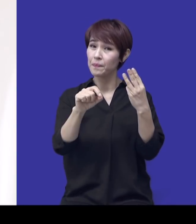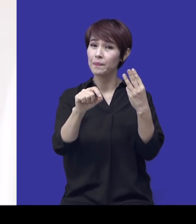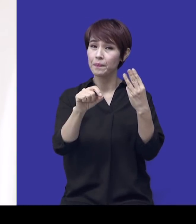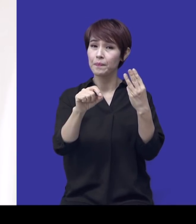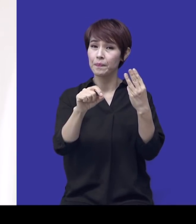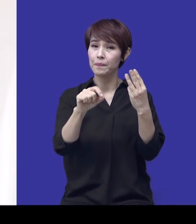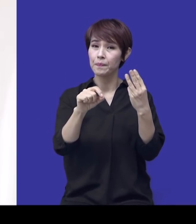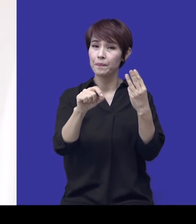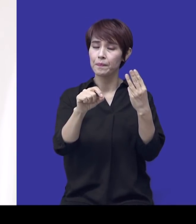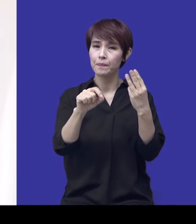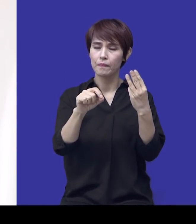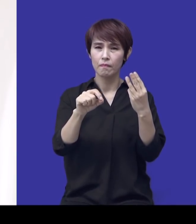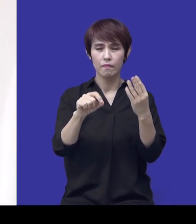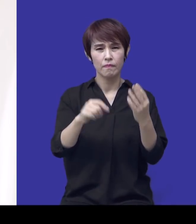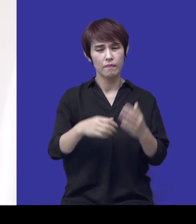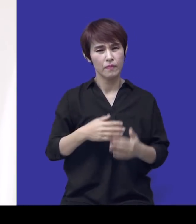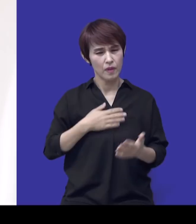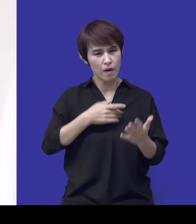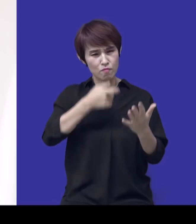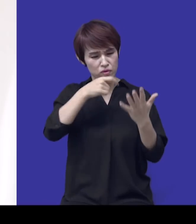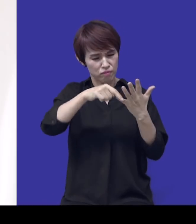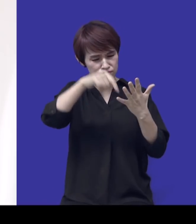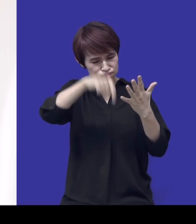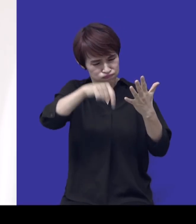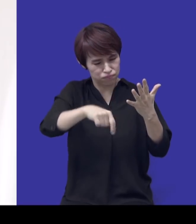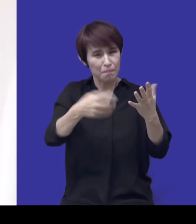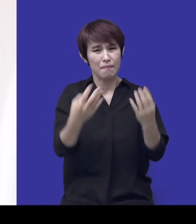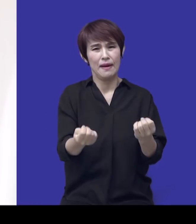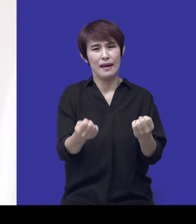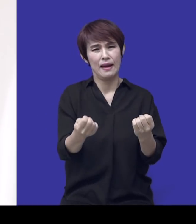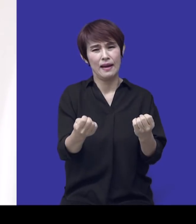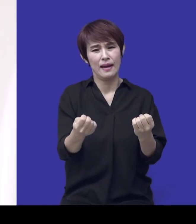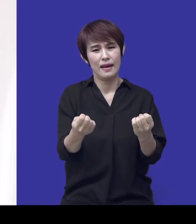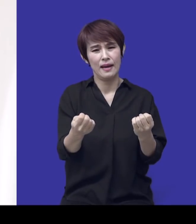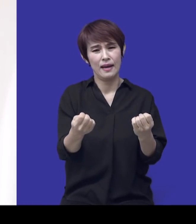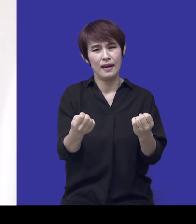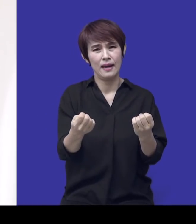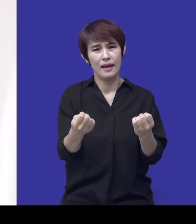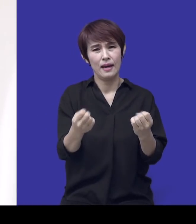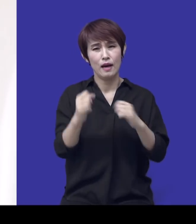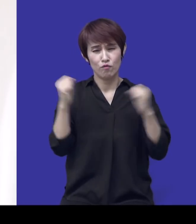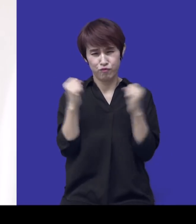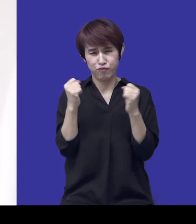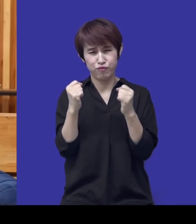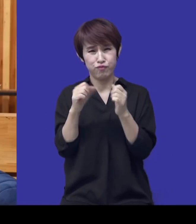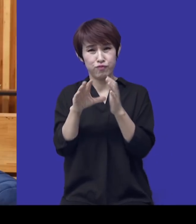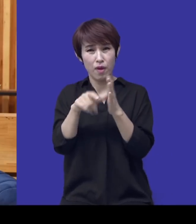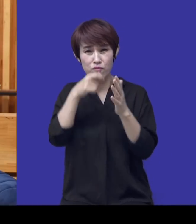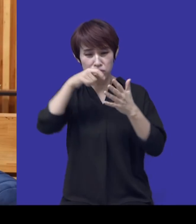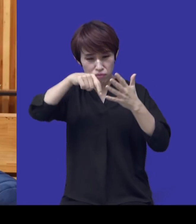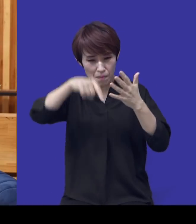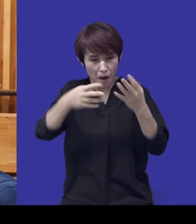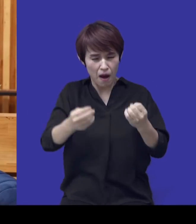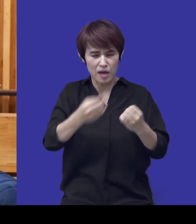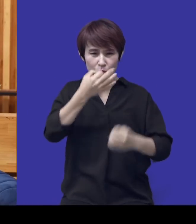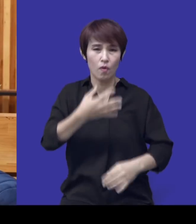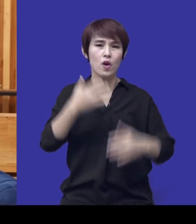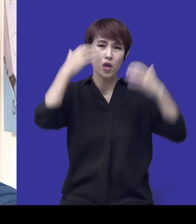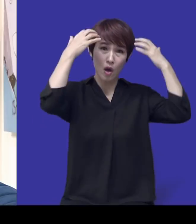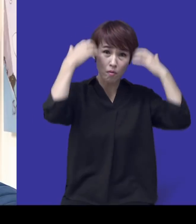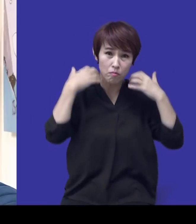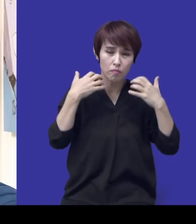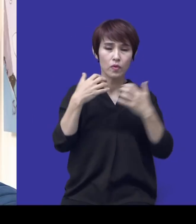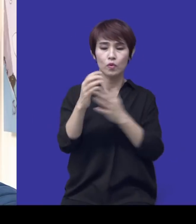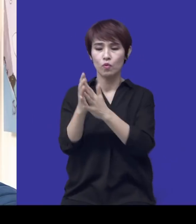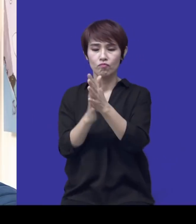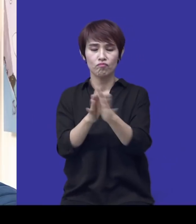있었는데 땀이 너무 많이 나니까 근데 한겨울에 땀이 나면은 더 힘들거든요. 한여름에 나면 손수건